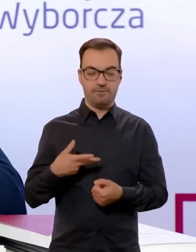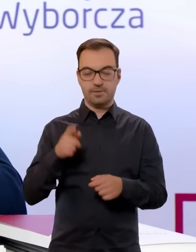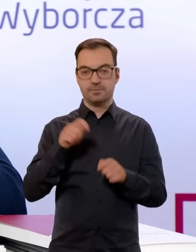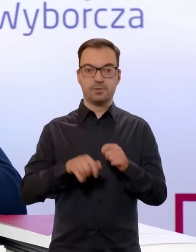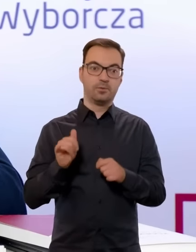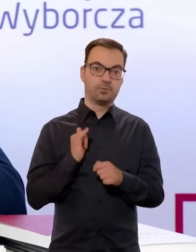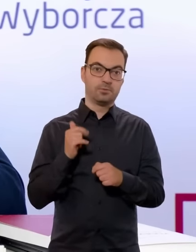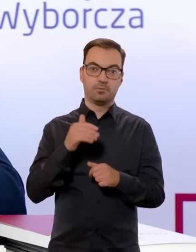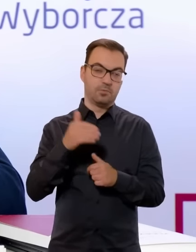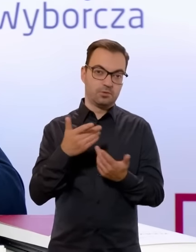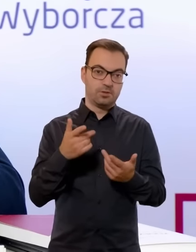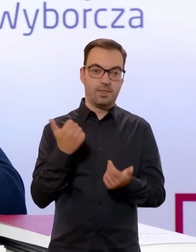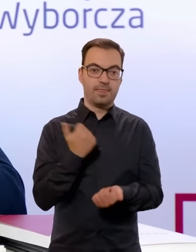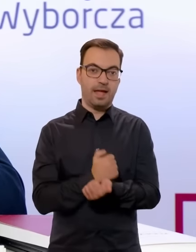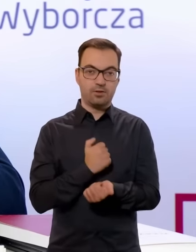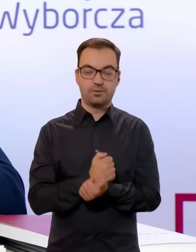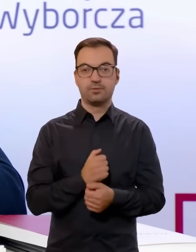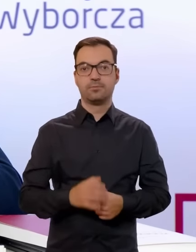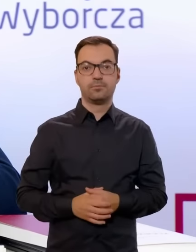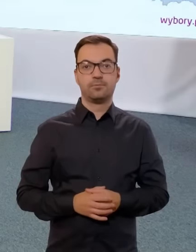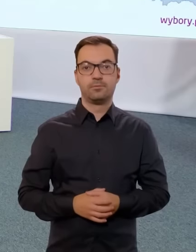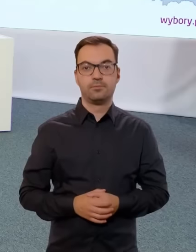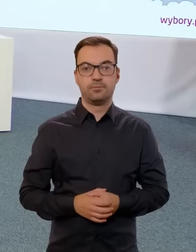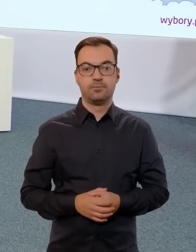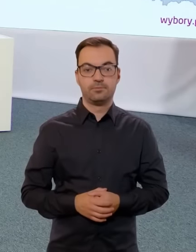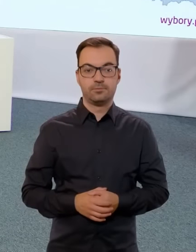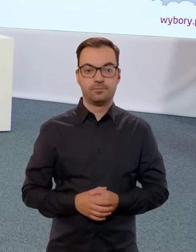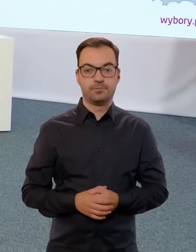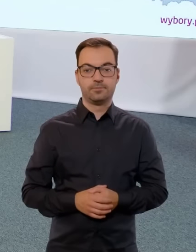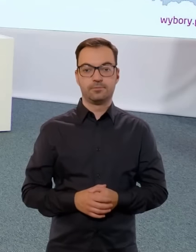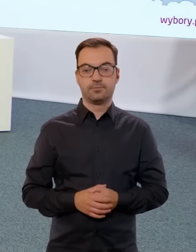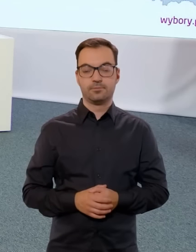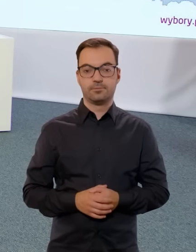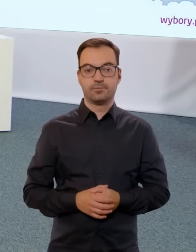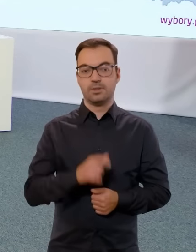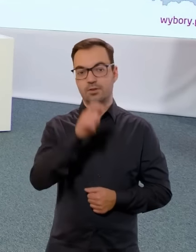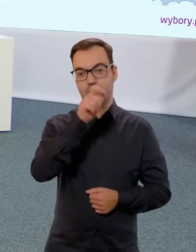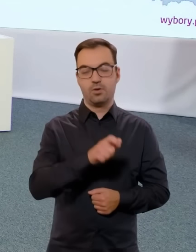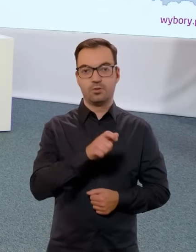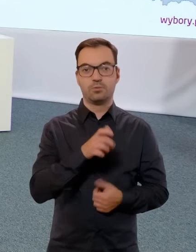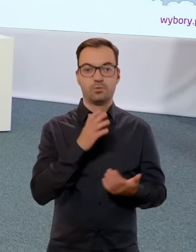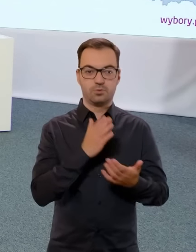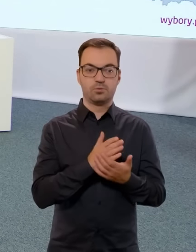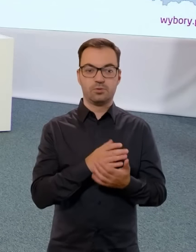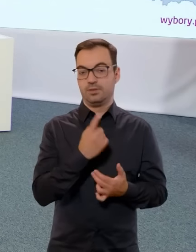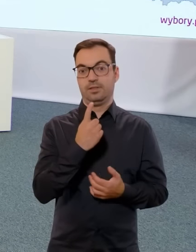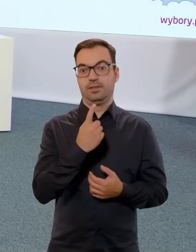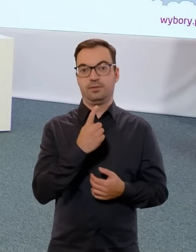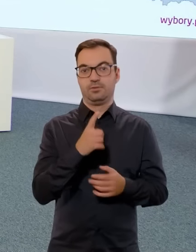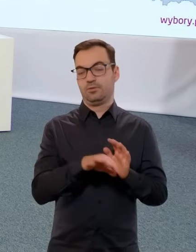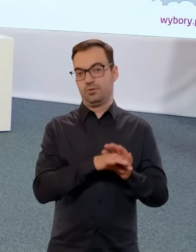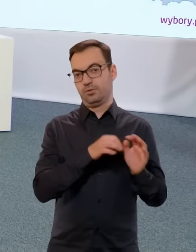mających sprawdzić, czy nie jest pod wpływem narkotyków. I zresztą ta osoba została jako